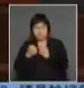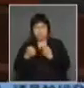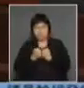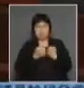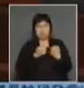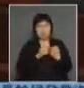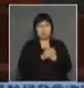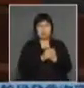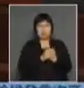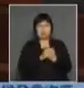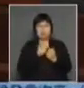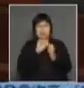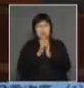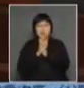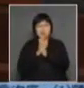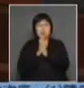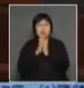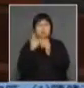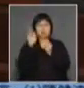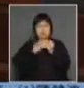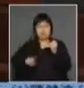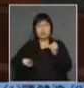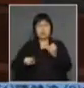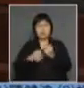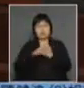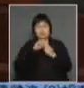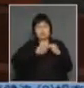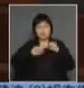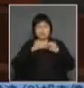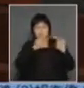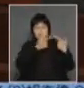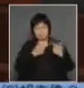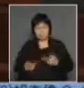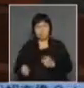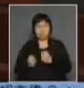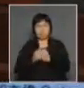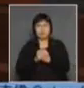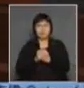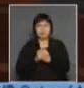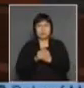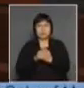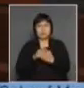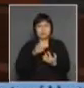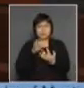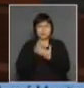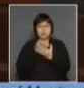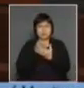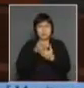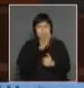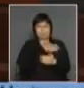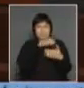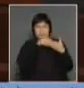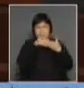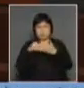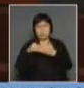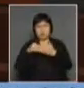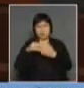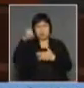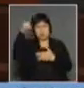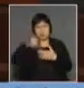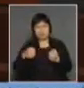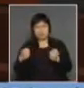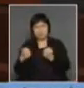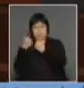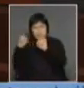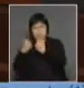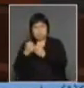的結果。若運動持續，而且由激進者領導下去，則下一場衝突出現